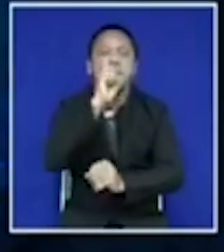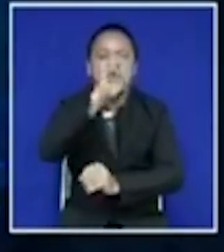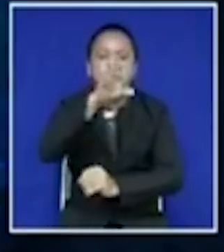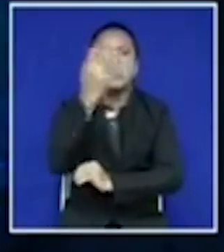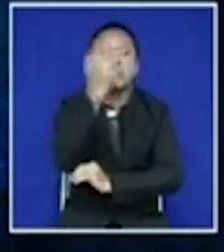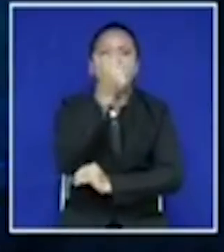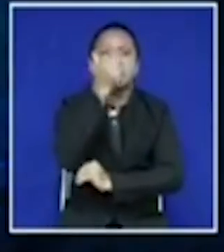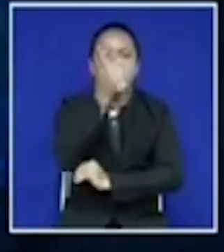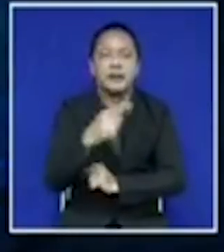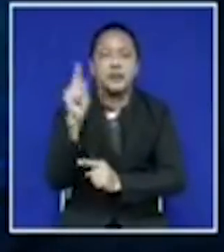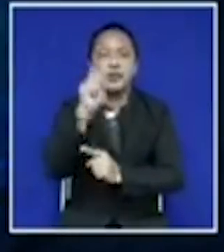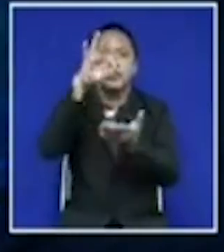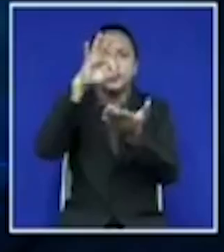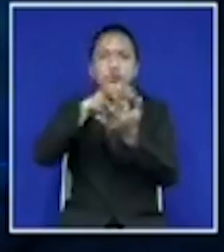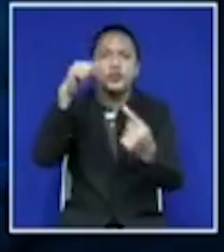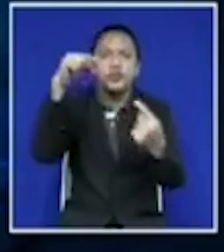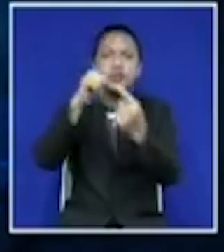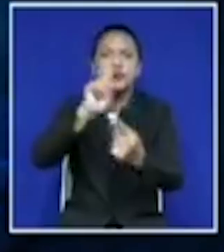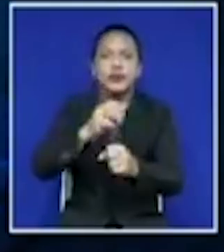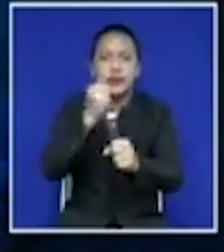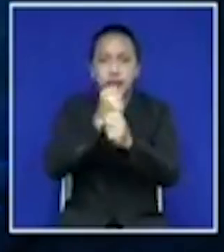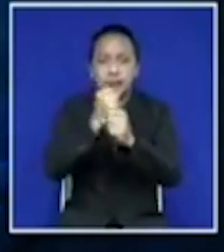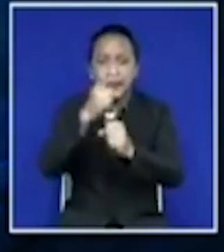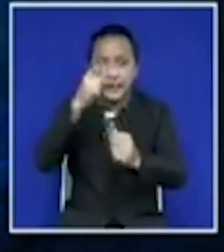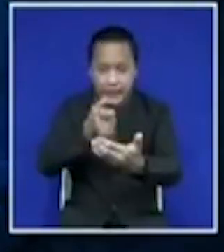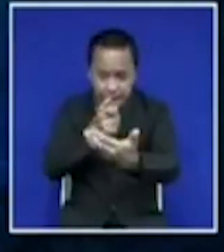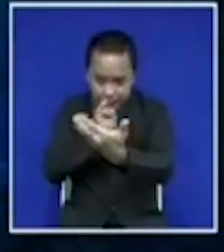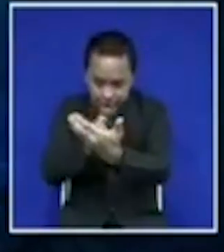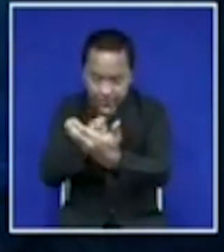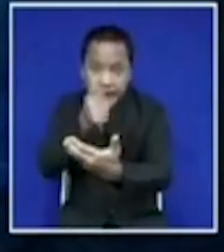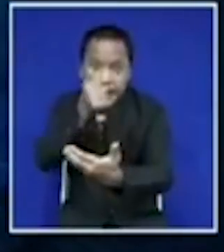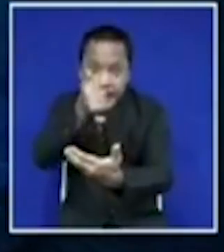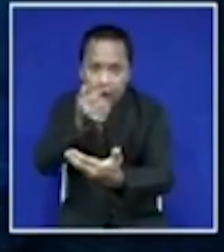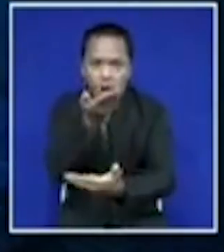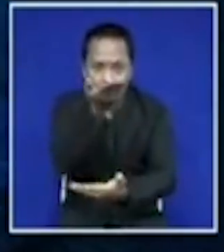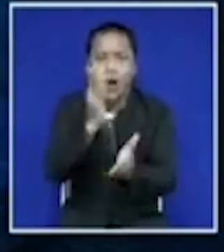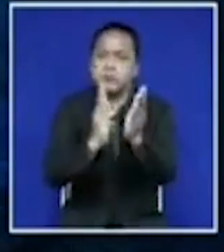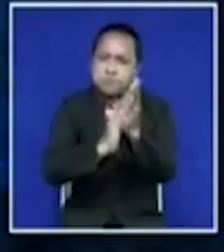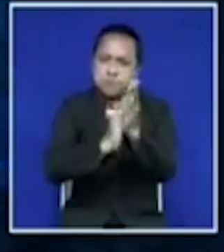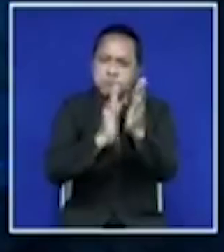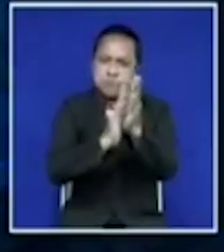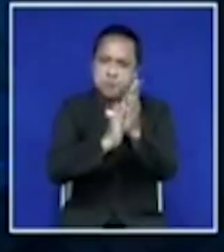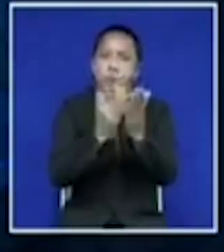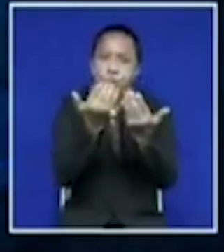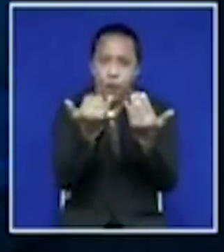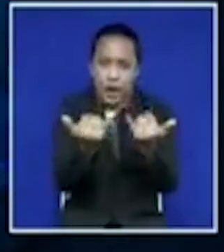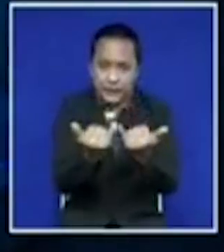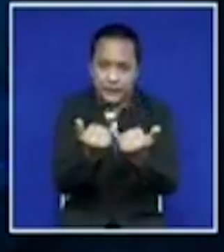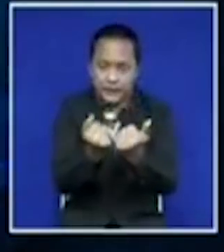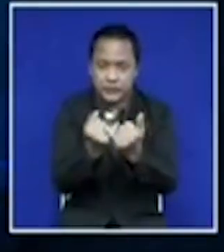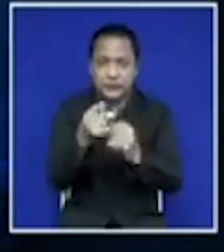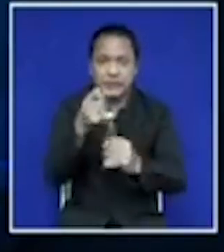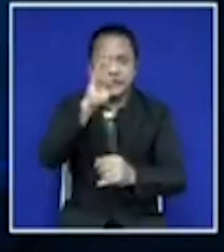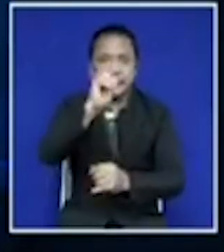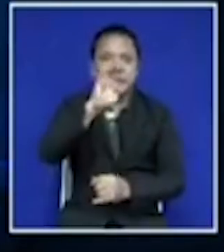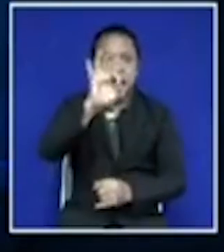แต่ที่ไหนที่มีการทำไทยชนะไว้ด้วยนะครับก็ต้องขอชื่นชมไว้ตอนนี้49ล้าน6แ